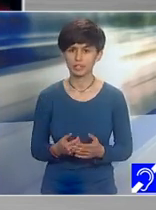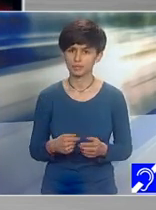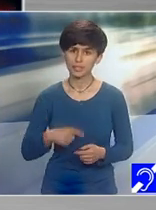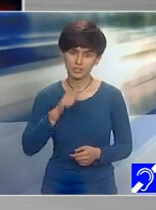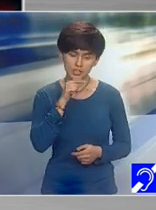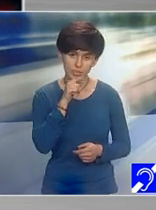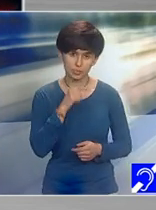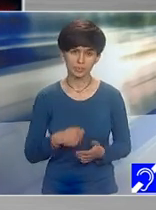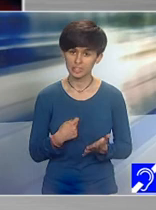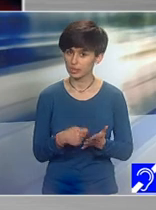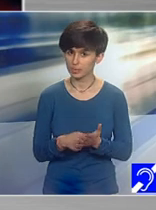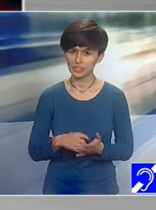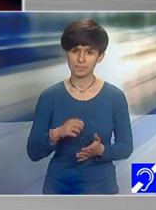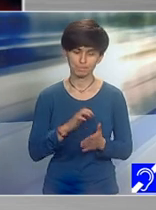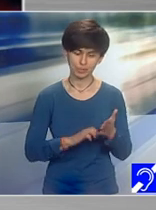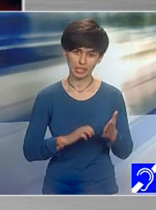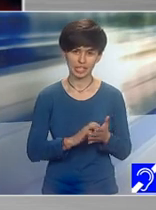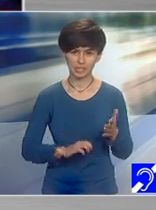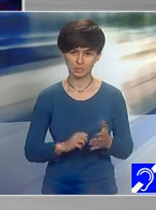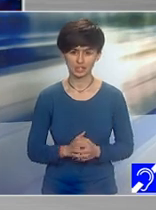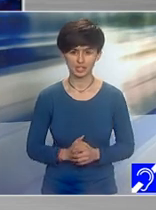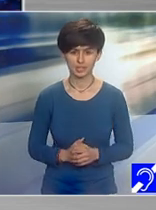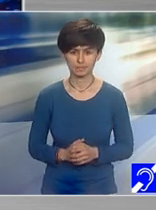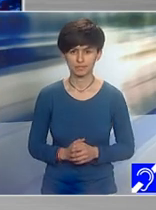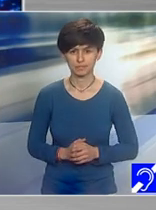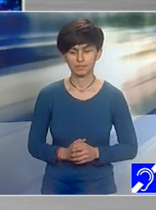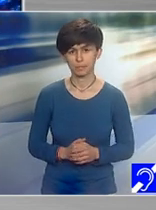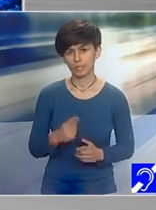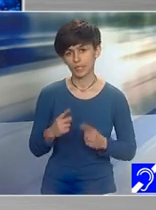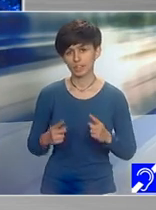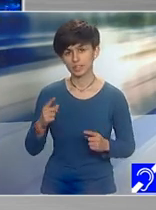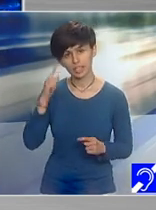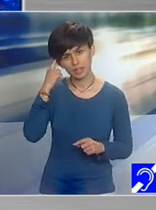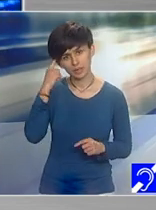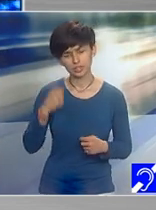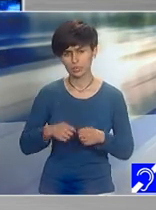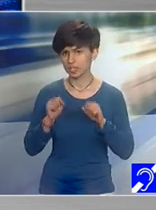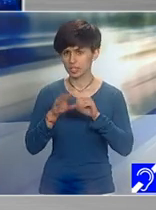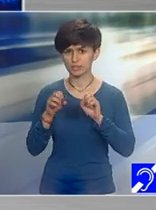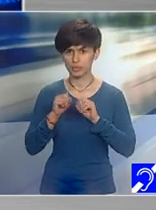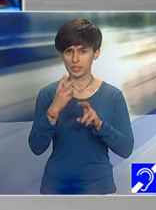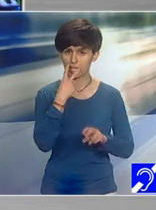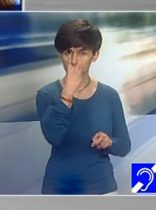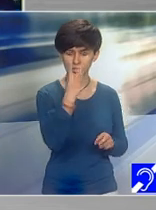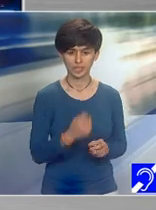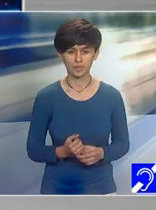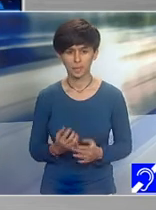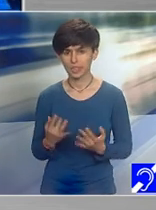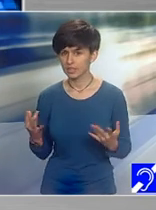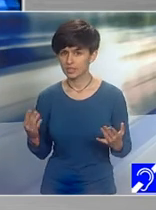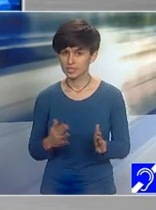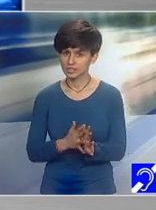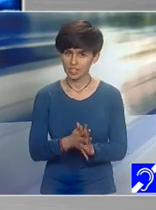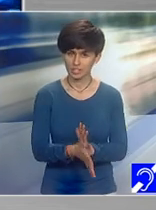sale. Din acest punct de vedere, cred eu, dacă am avea acces la toate aceste informații, am vedea cât s-a investit în